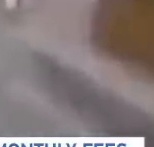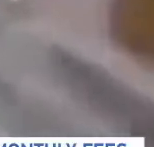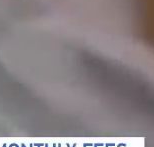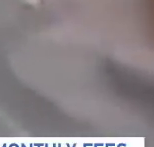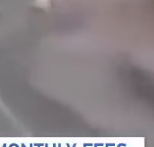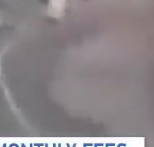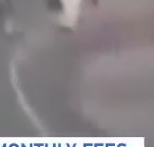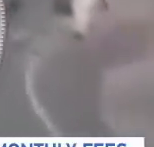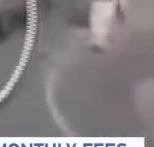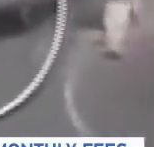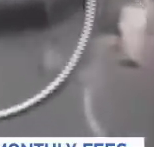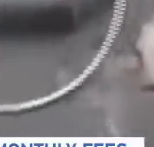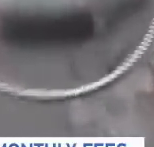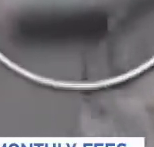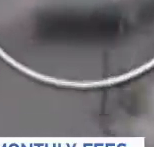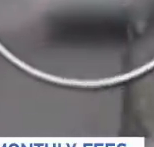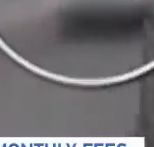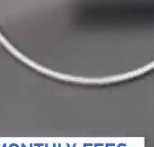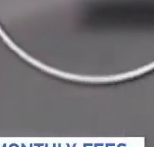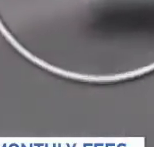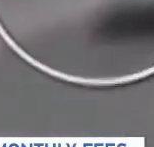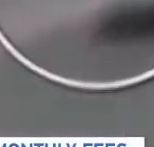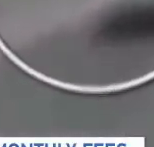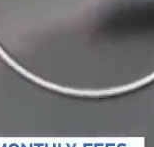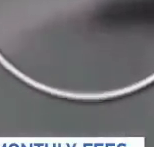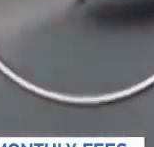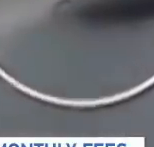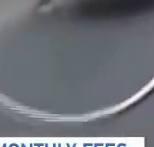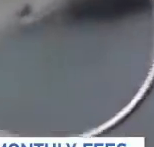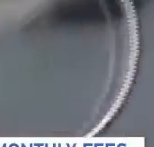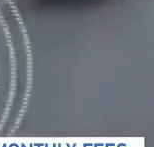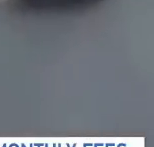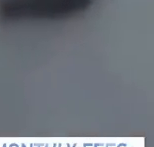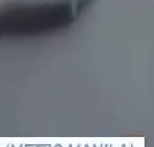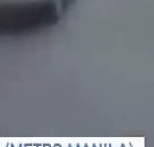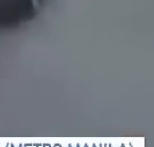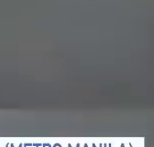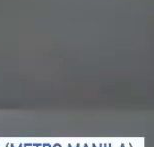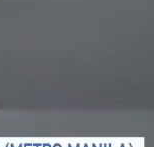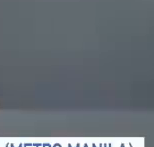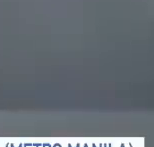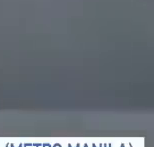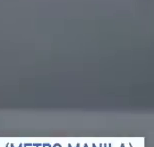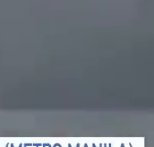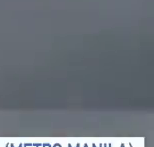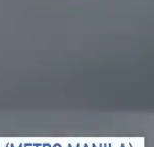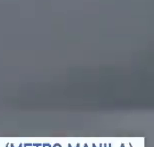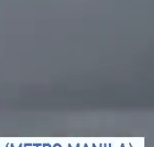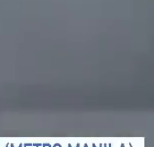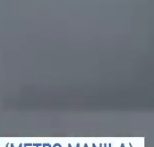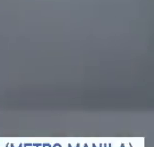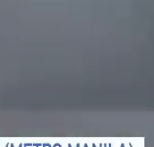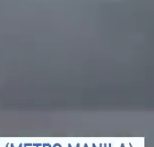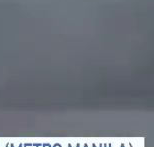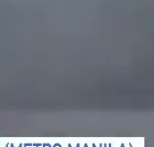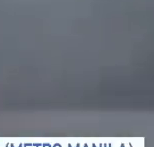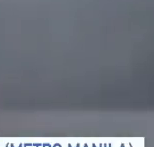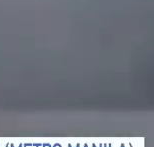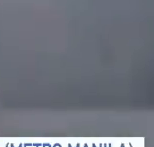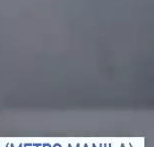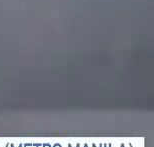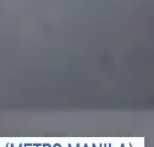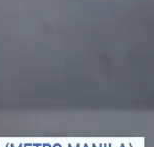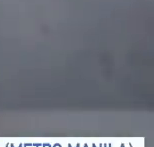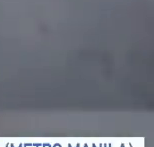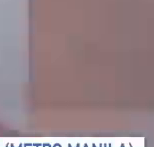na dashcam na gamit lang ang nahulog. Pero nang makita ito ng malapitan, bata pala ito na humandusay sa